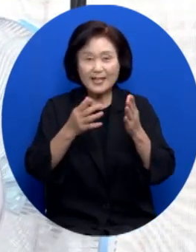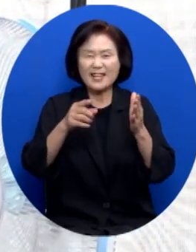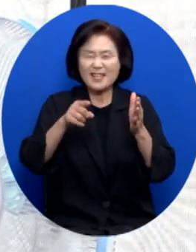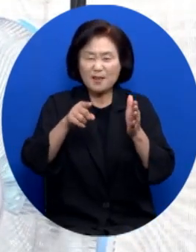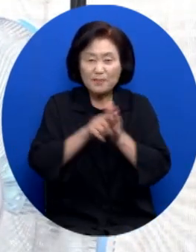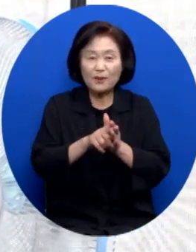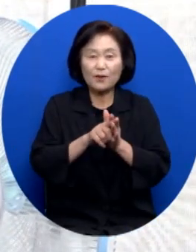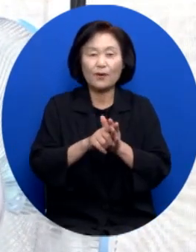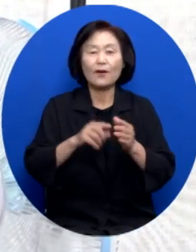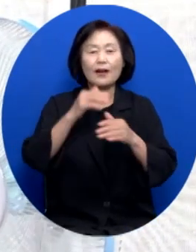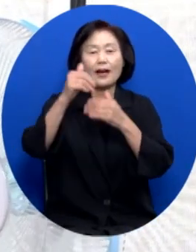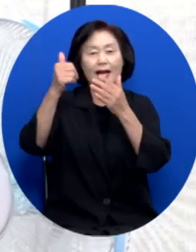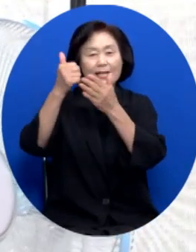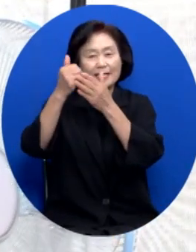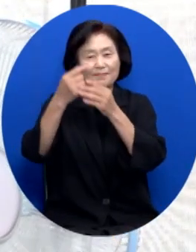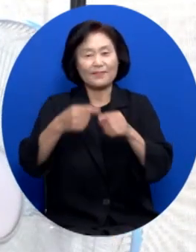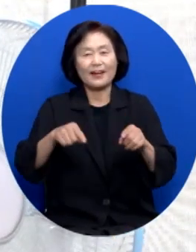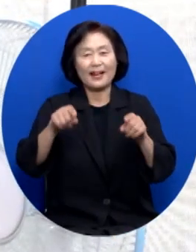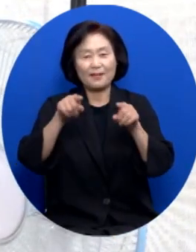확실하게 믿고